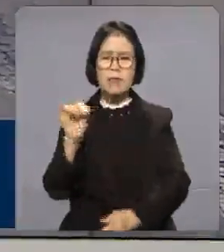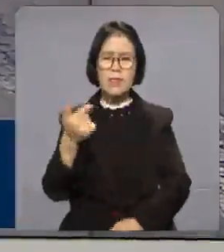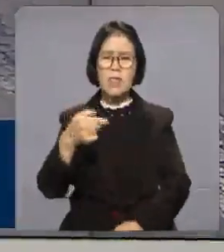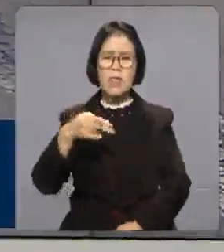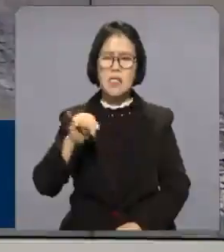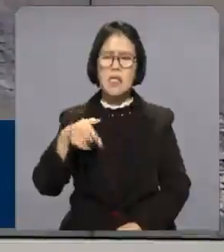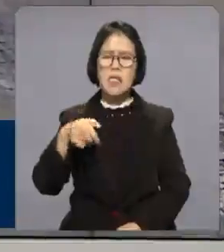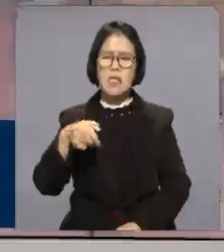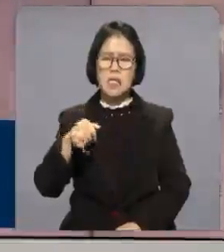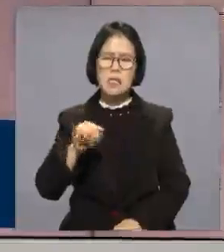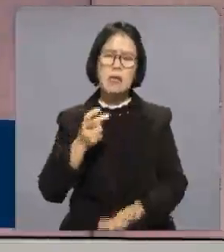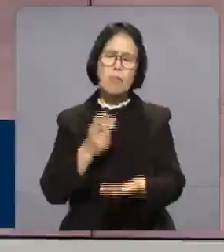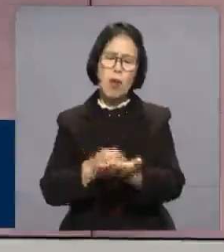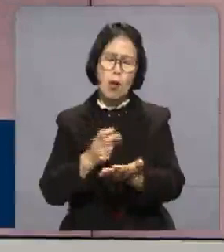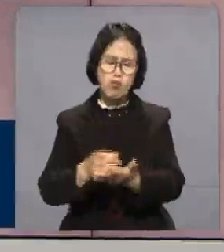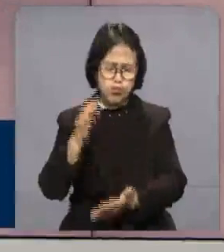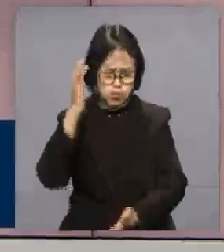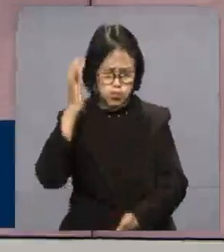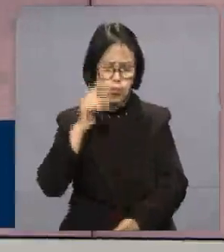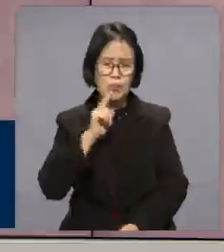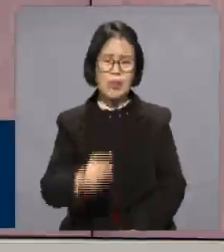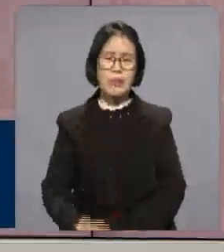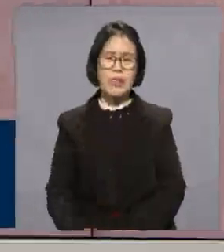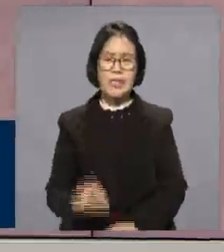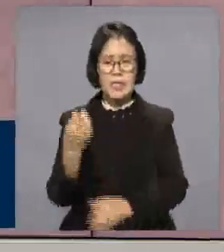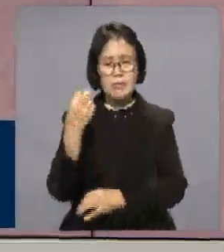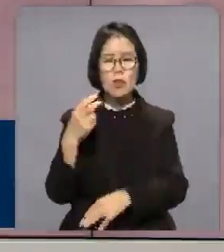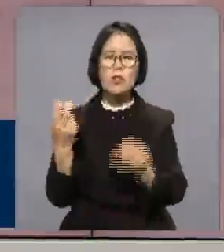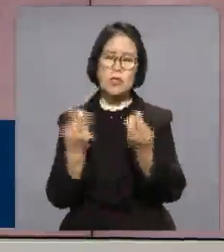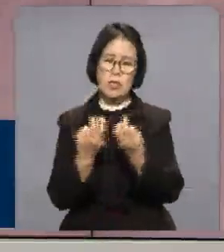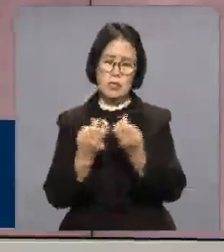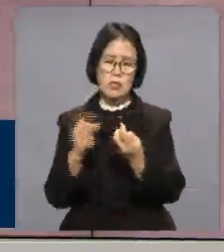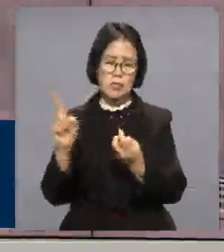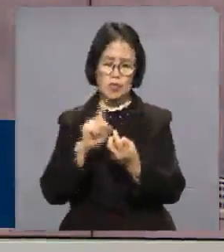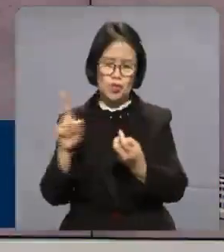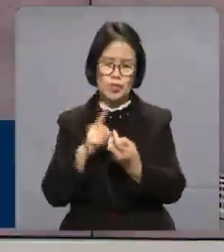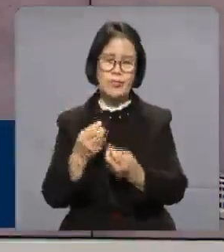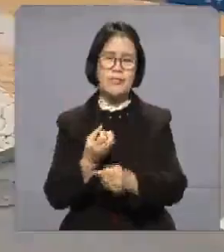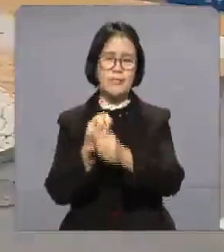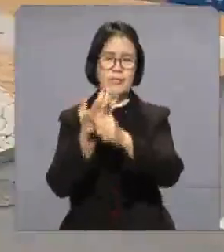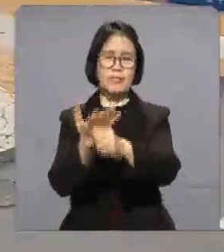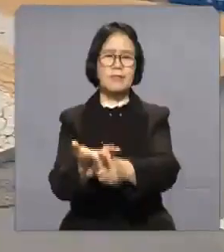무색하게 했는데요. 근본적인 대책은 없는지 백소민 기자가 취재했습니다.